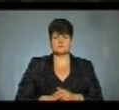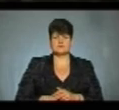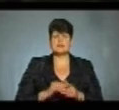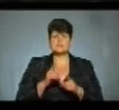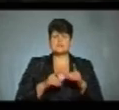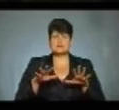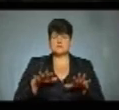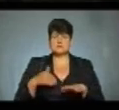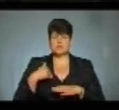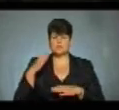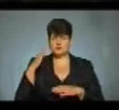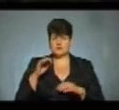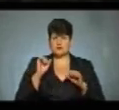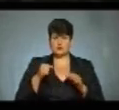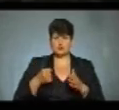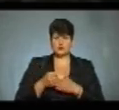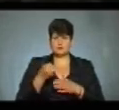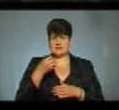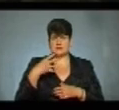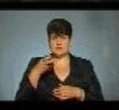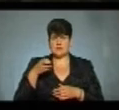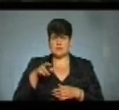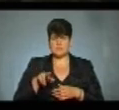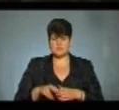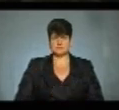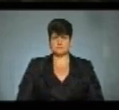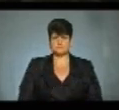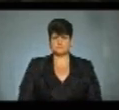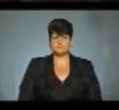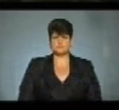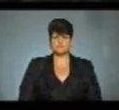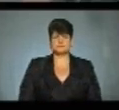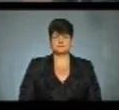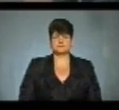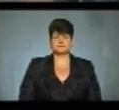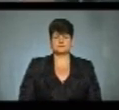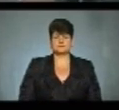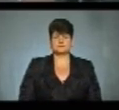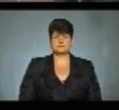Змінити місце голосування виборці можуть до 15 липня. Ірина Терлюк, Оксана Галіяш, новини.